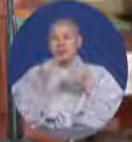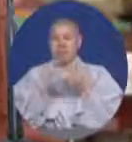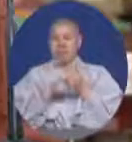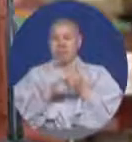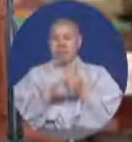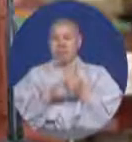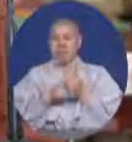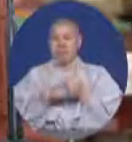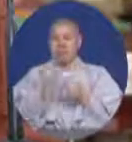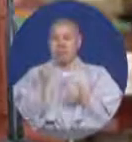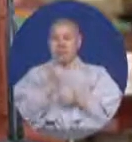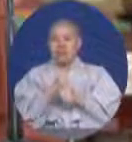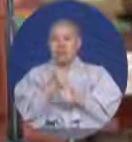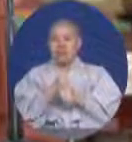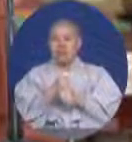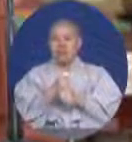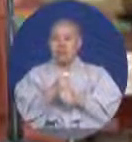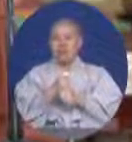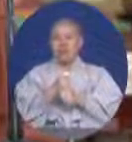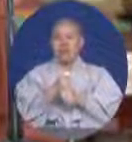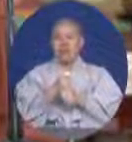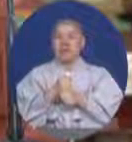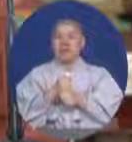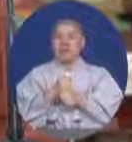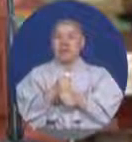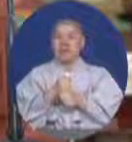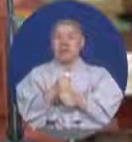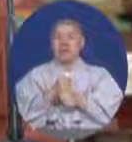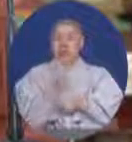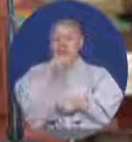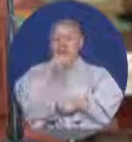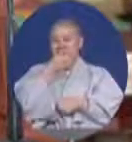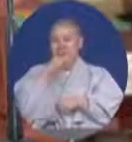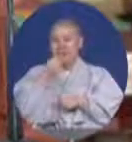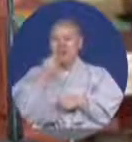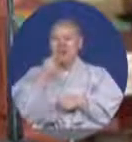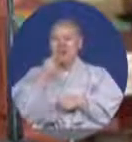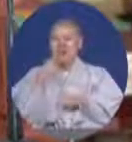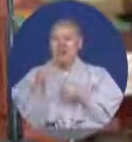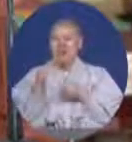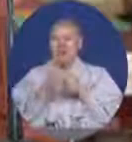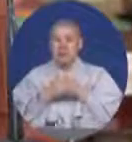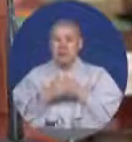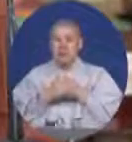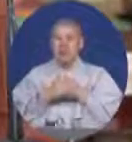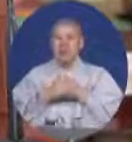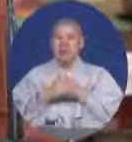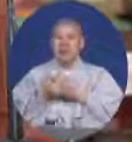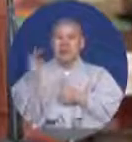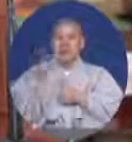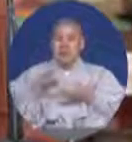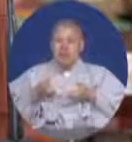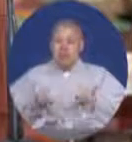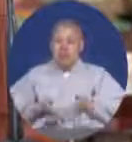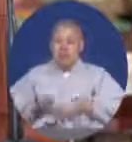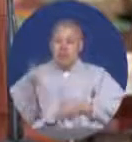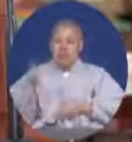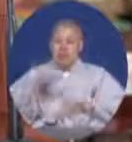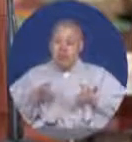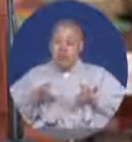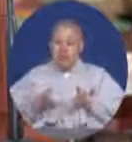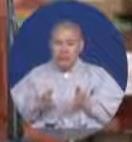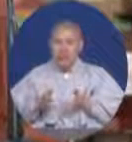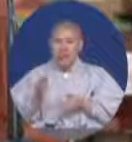애착이 강하다 이 말이죠. 그래서 이 탐애가 또 태어나게 하고 또 태어나게 하고